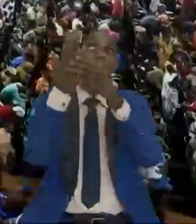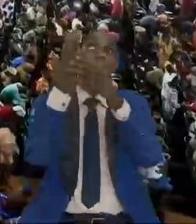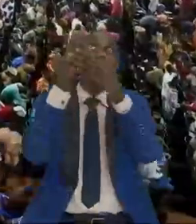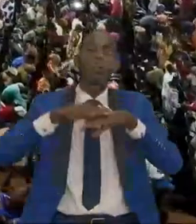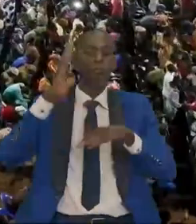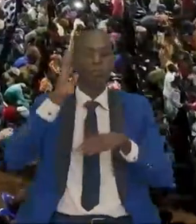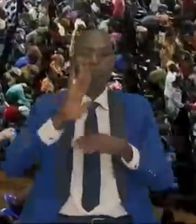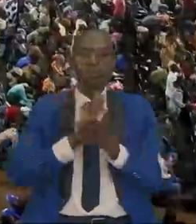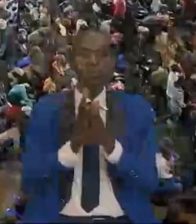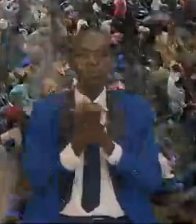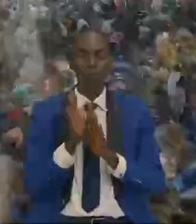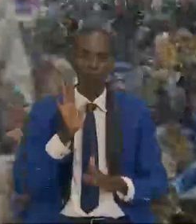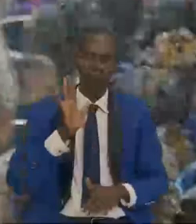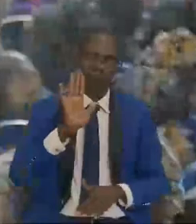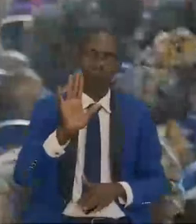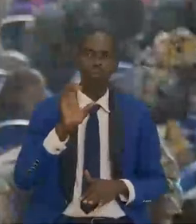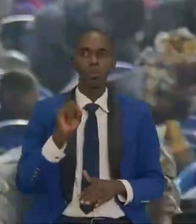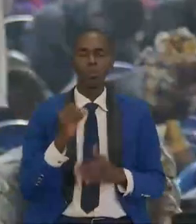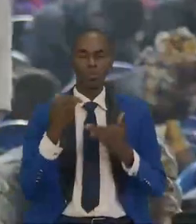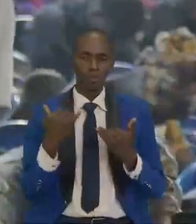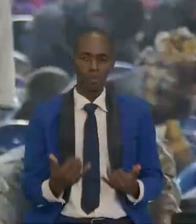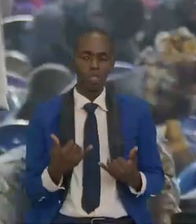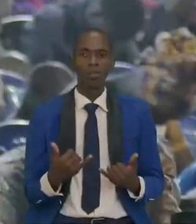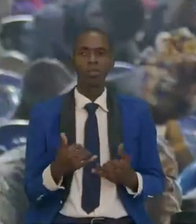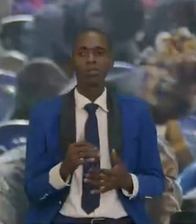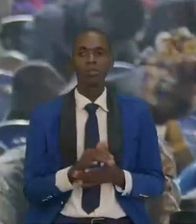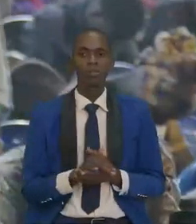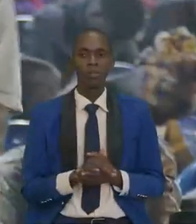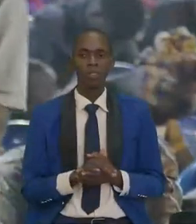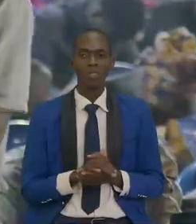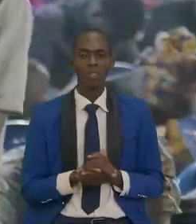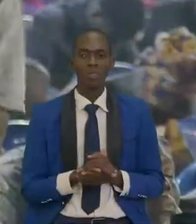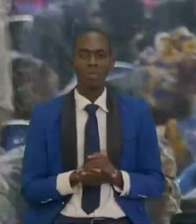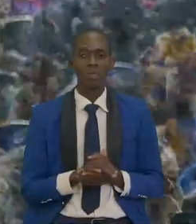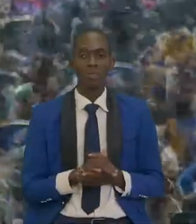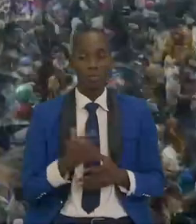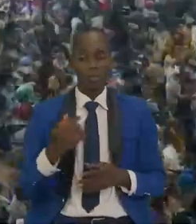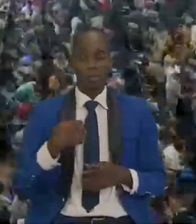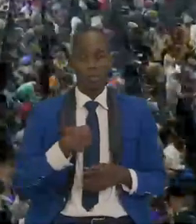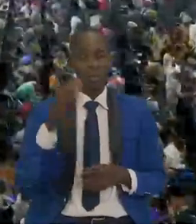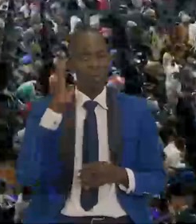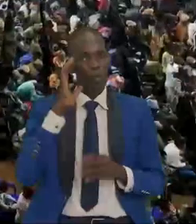Et la vie abondante venant du ciel sera ta portion maintenant.